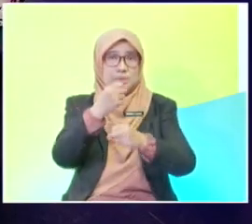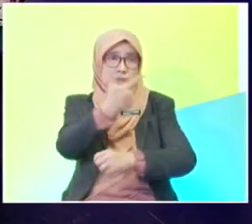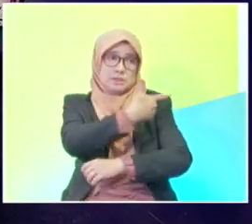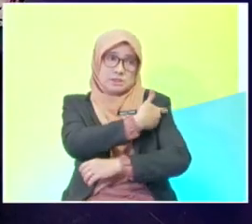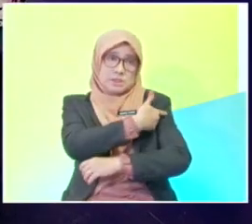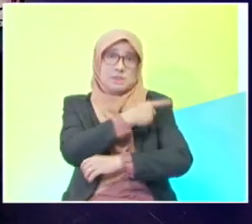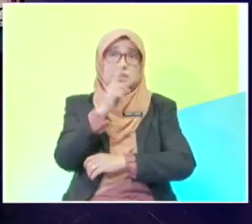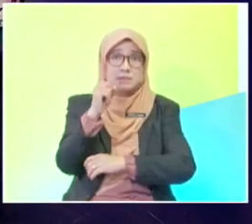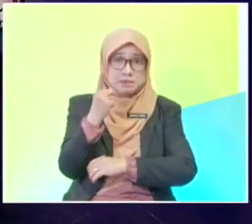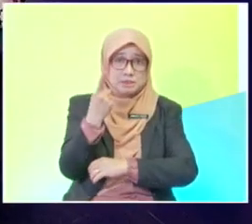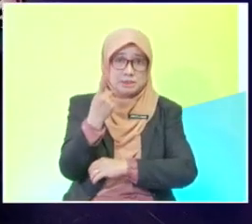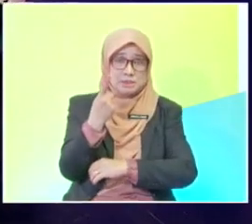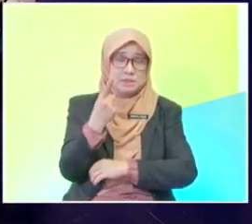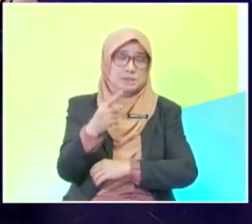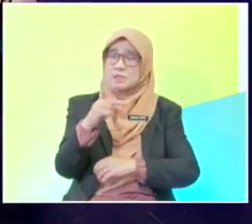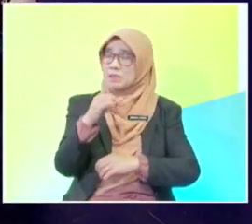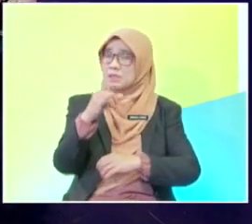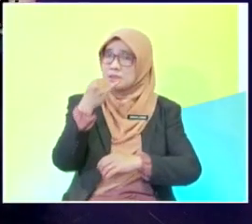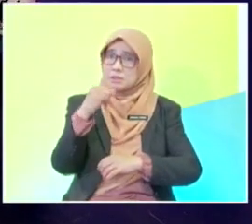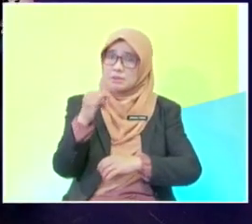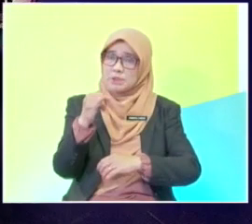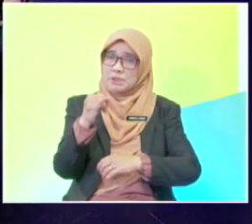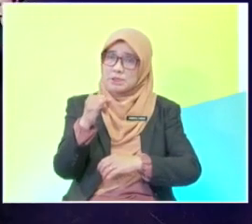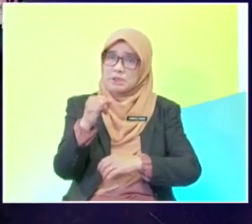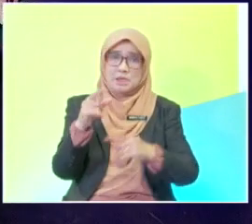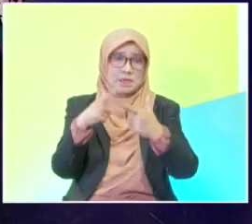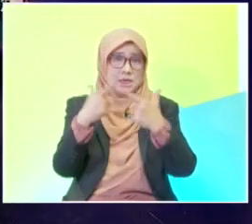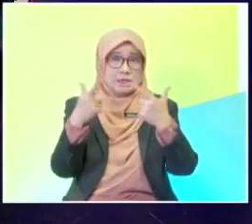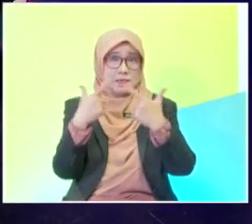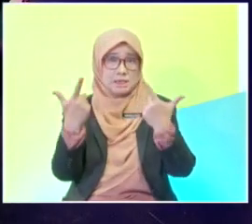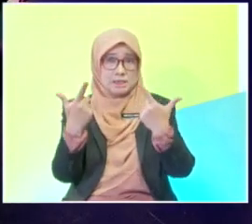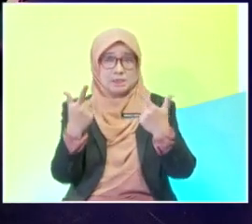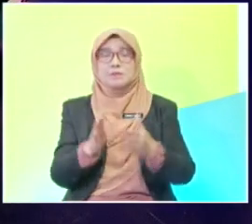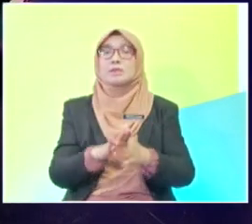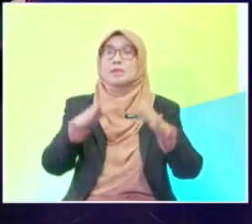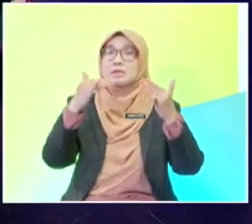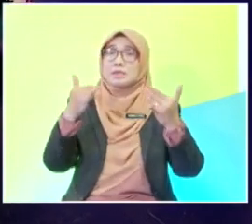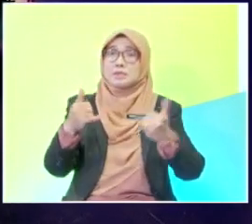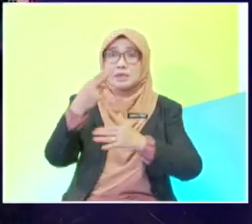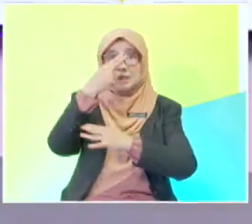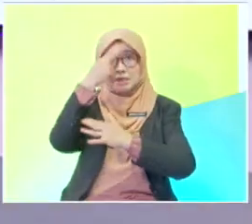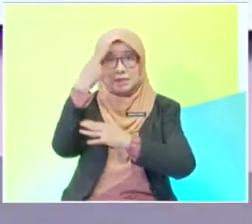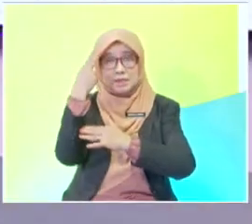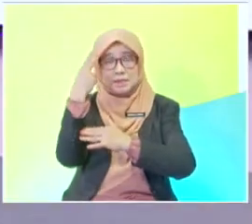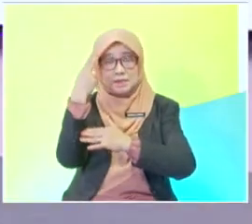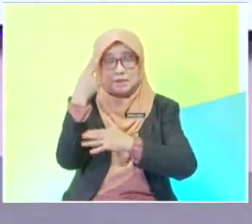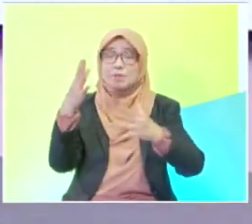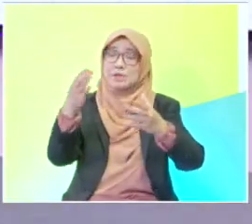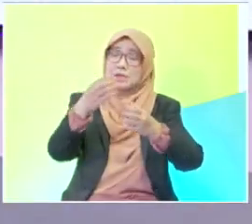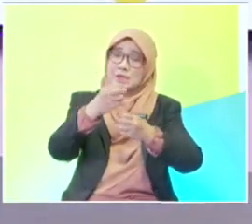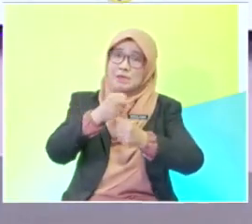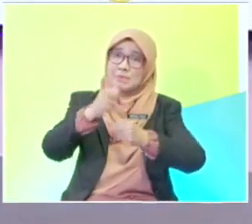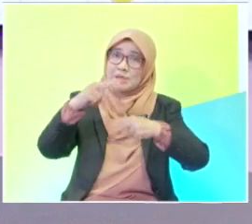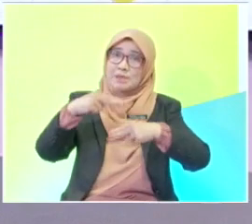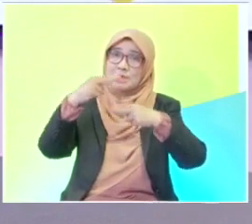soalan cikgu ni dengan betul. Bisa dapat ganjaran, cikgu. Ganjaran terakhir kita hari ni. Ada berapa lagi ganjaran? Tinggal 3, cikgu. Okey, silakan Hanif boleh ambil